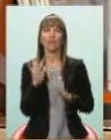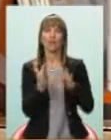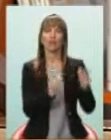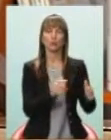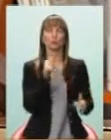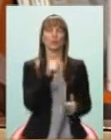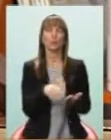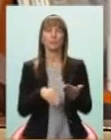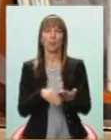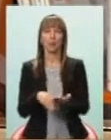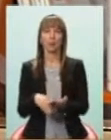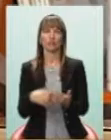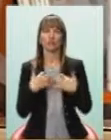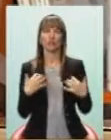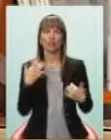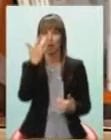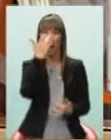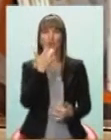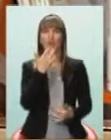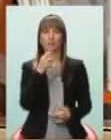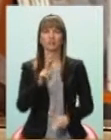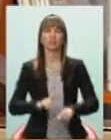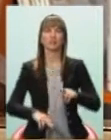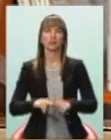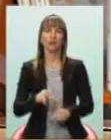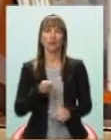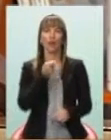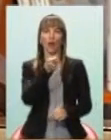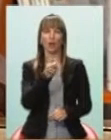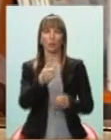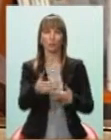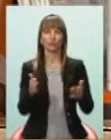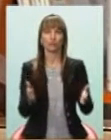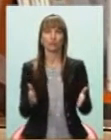Він допомагає животним. Літом він строїть кормушки